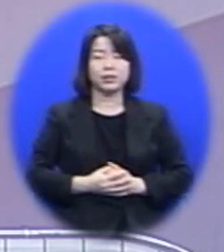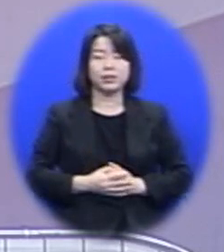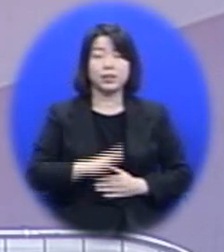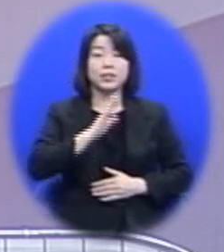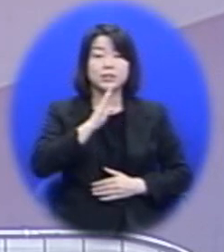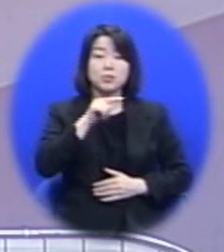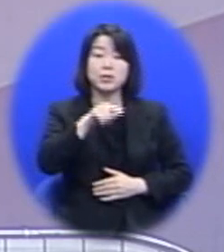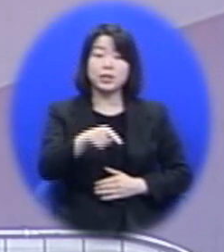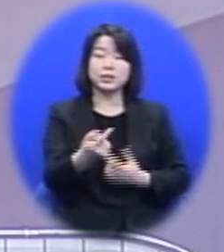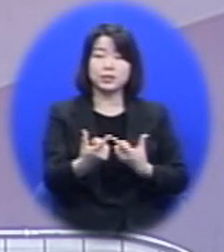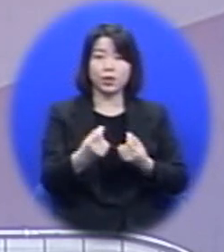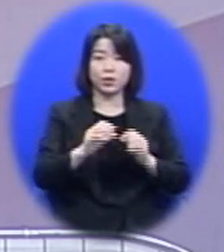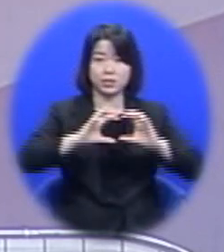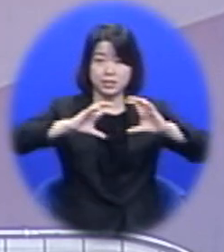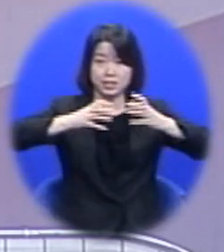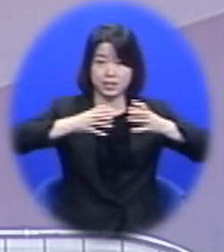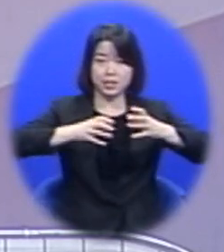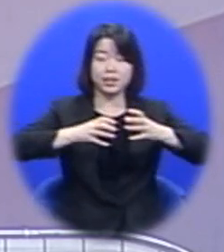정말 그런 세상이